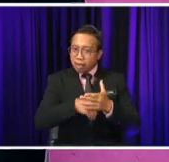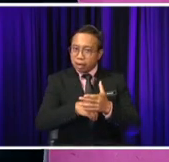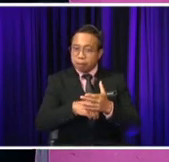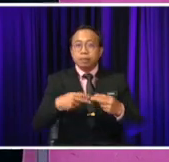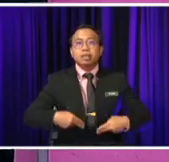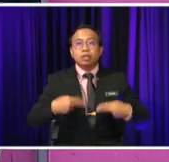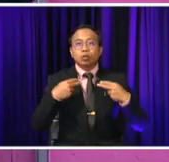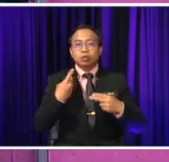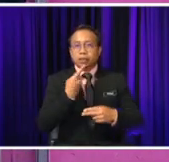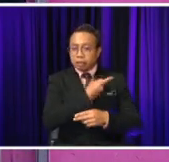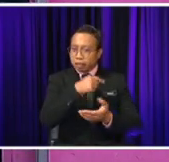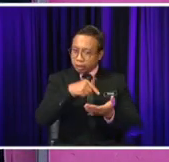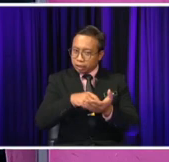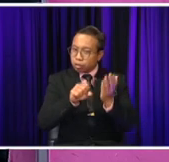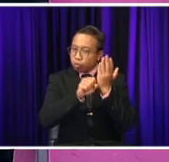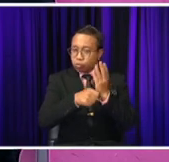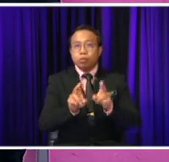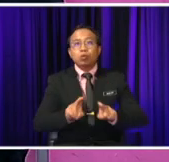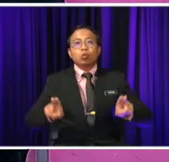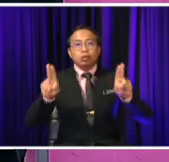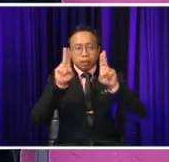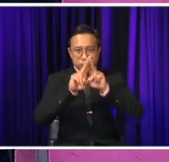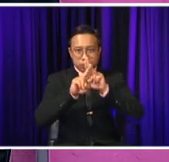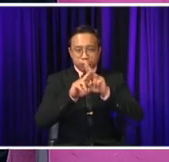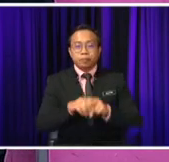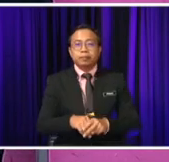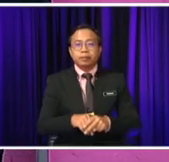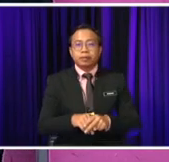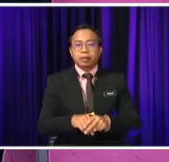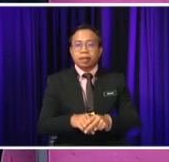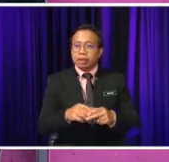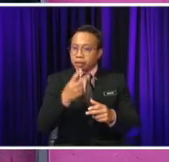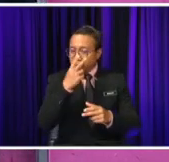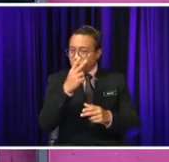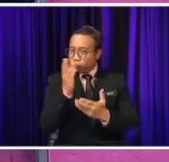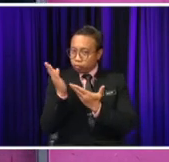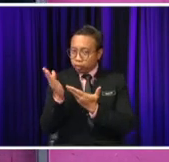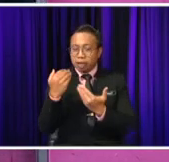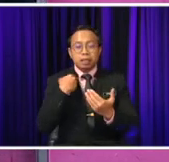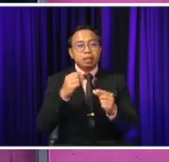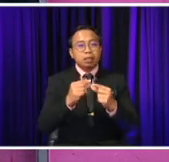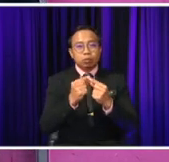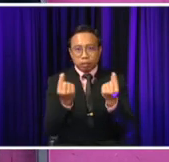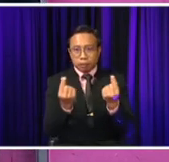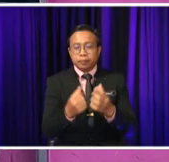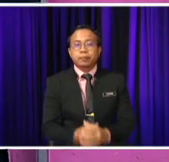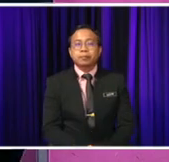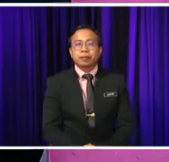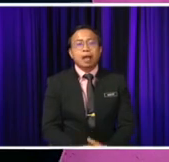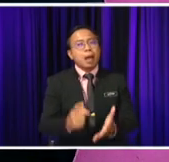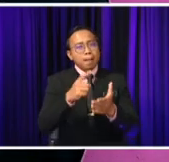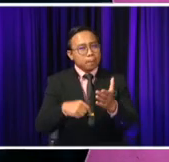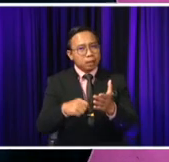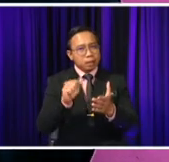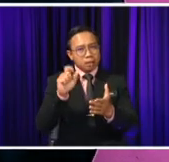kehidupan inilah sumber utama apa yang ada dalam debat dalam eee dislah Ini adalah Alquran oke Apa di Alquran